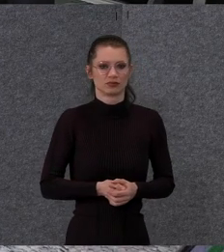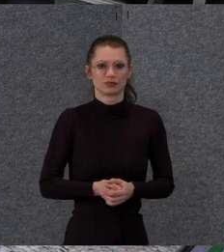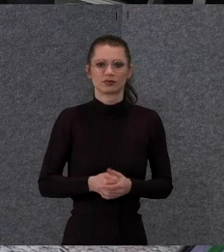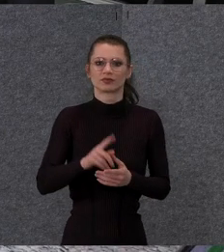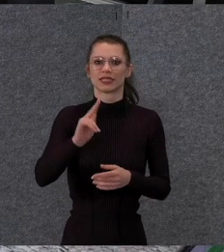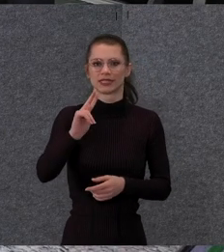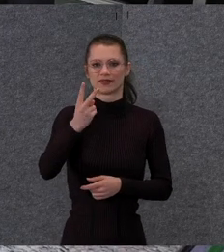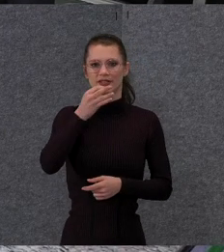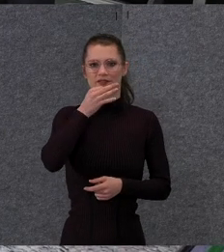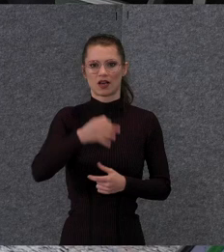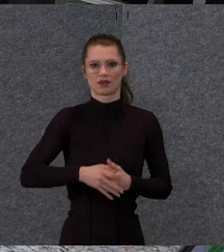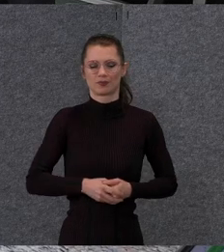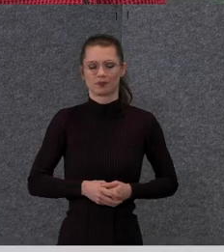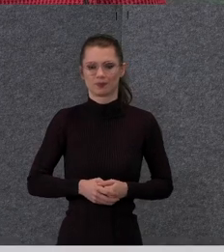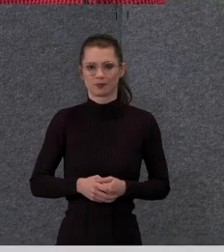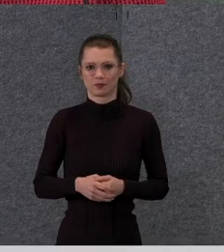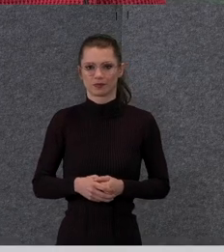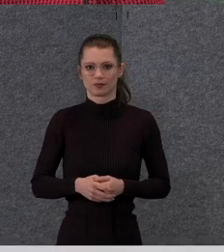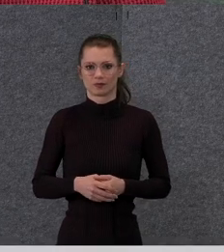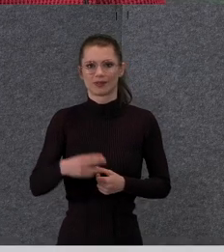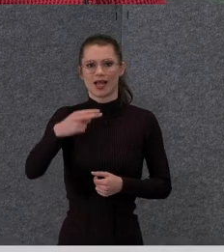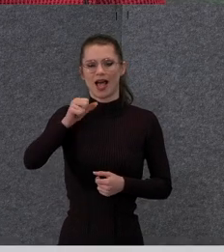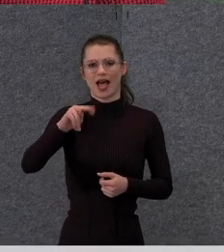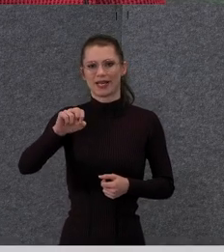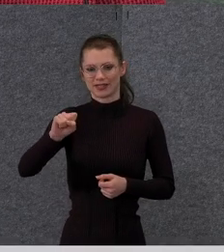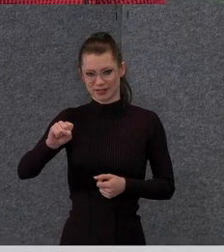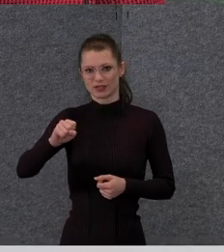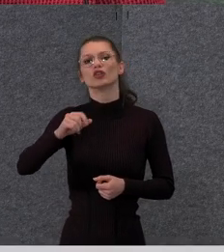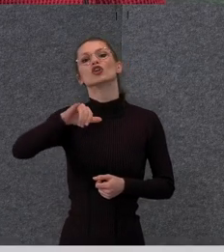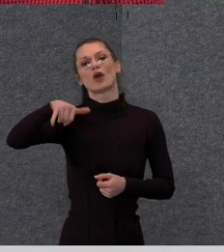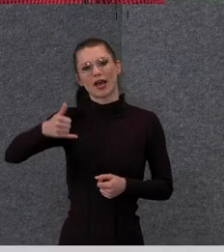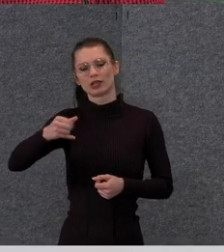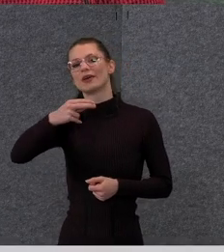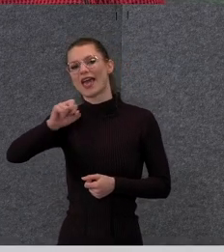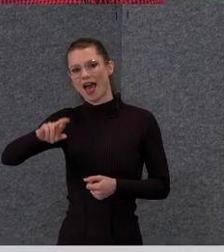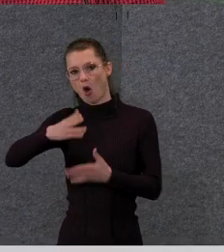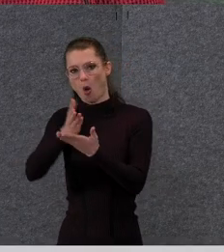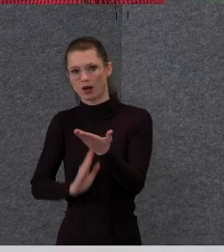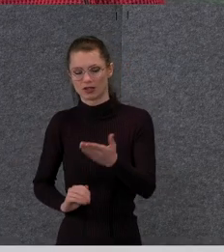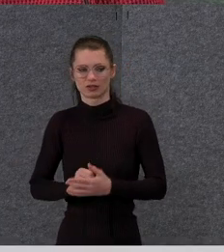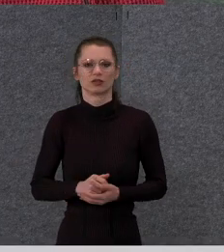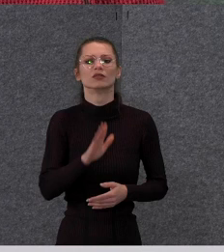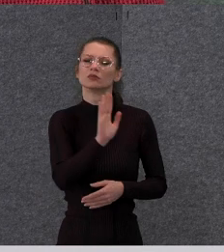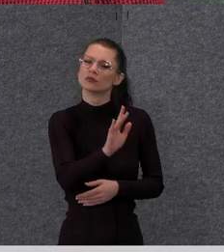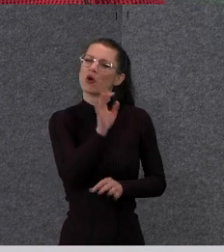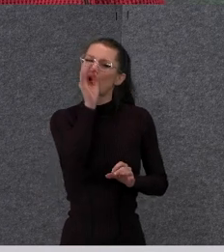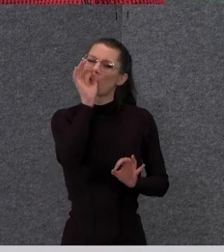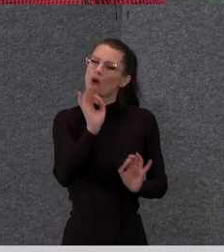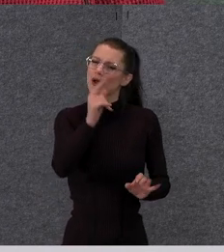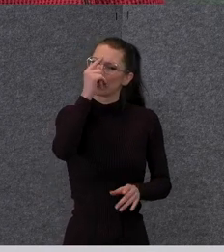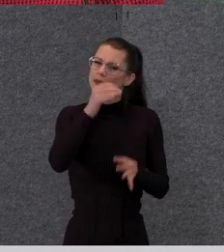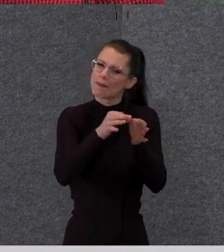Die nächste Frage kommt von Hans-Joachim Herholz. Was wäre für dich eine konkrete Maßnahme